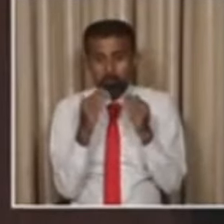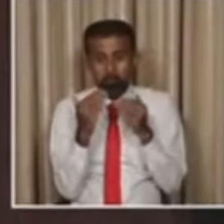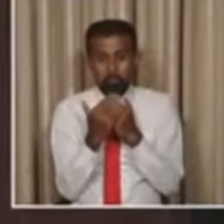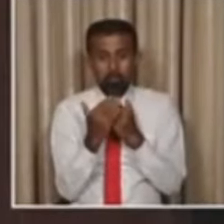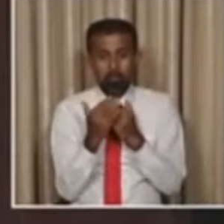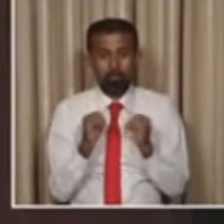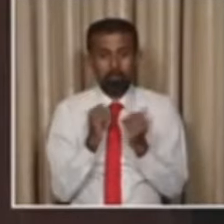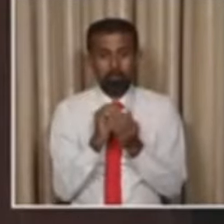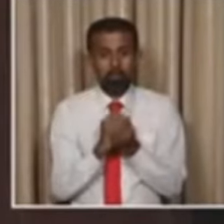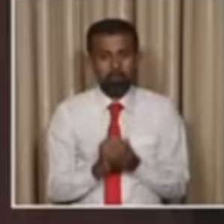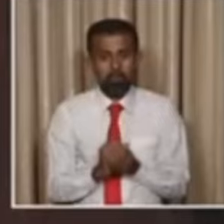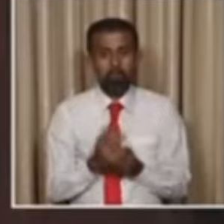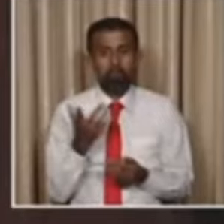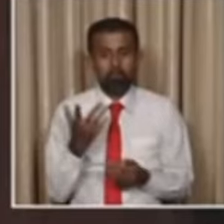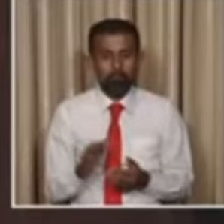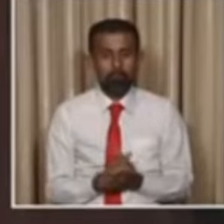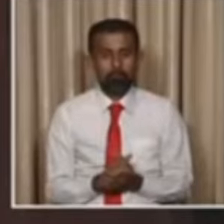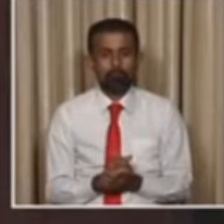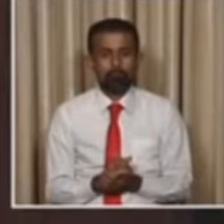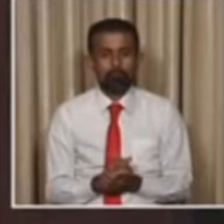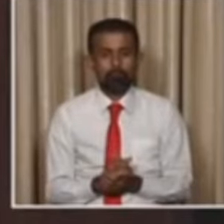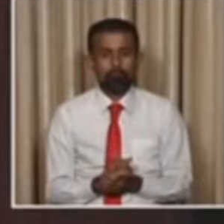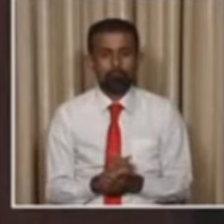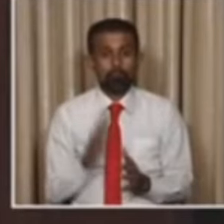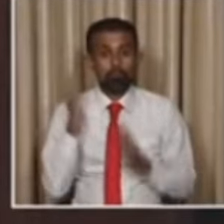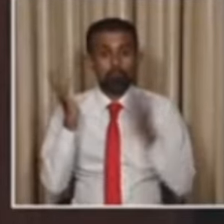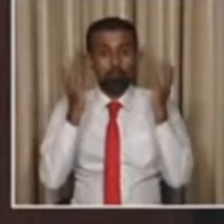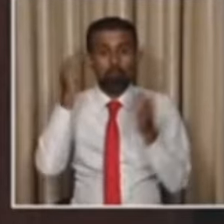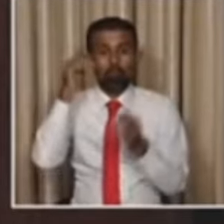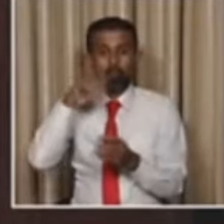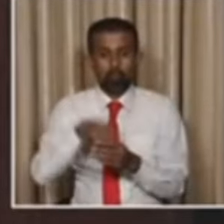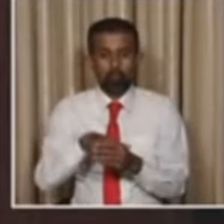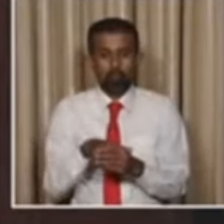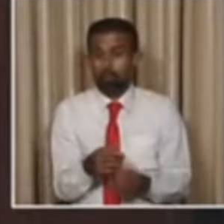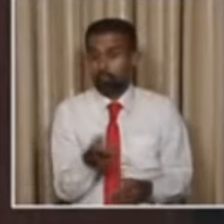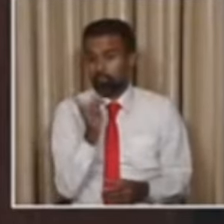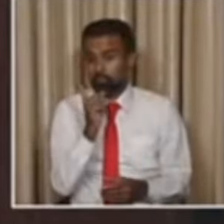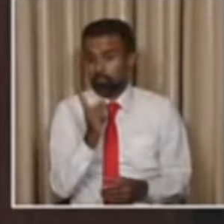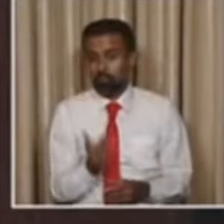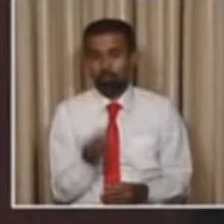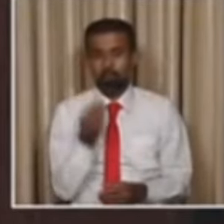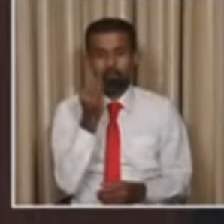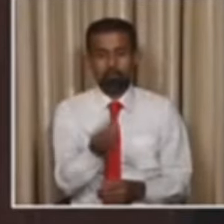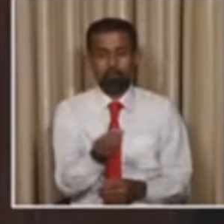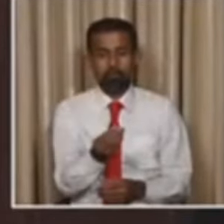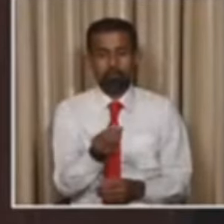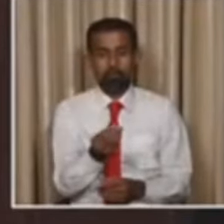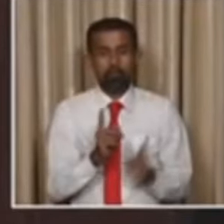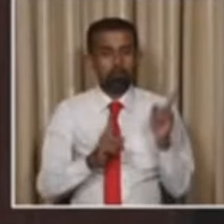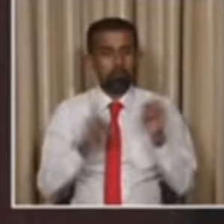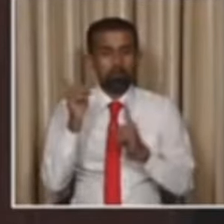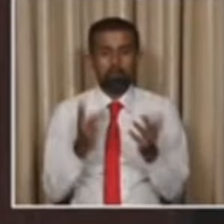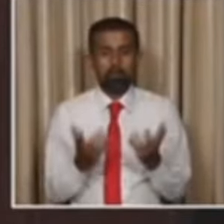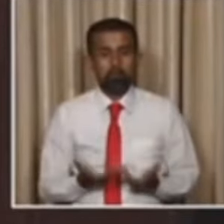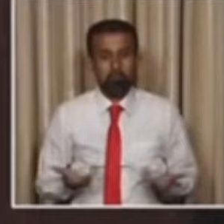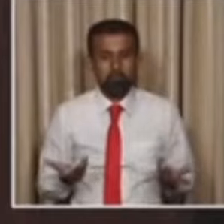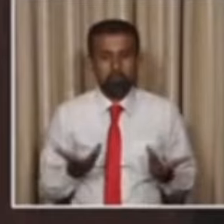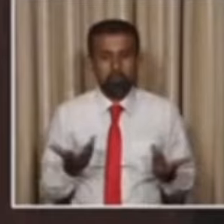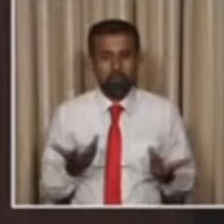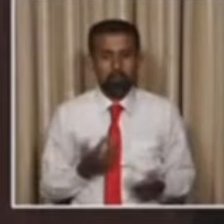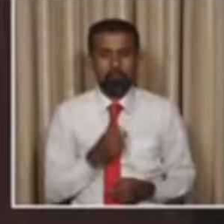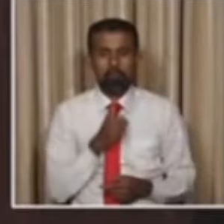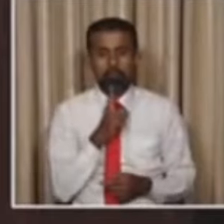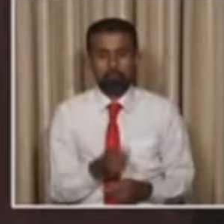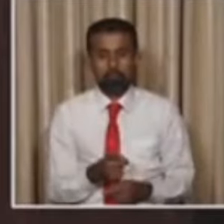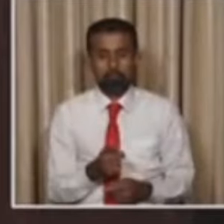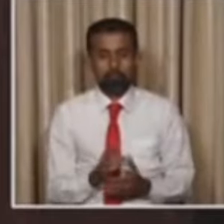ජීවිතය ආරක්ෂා කරගන්න තැනට පත් උනේ. ඒ නිසා විශ්වයේ තුල මේවට දඬුවම් දෙනකොට මෙවගේ මේ කිසි කෙනෙකුට ගැලවෙන්න හම්බෙන්නේ නැහැ කියන එක මතක තියාගන්න කියන